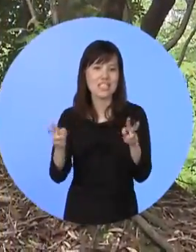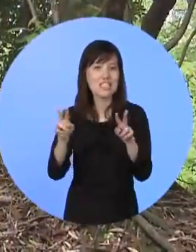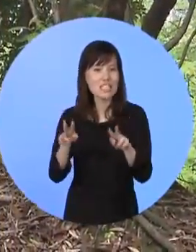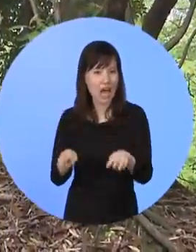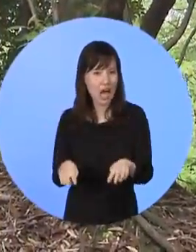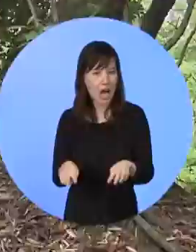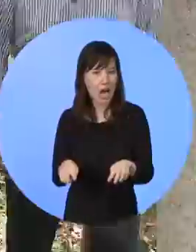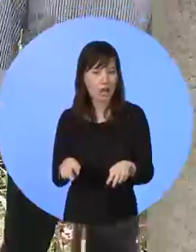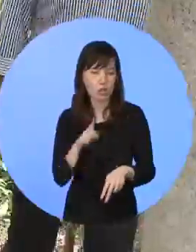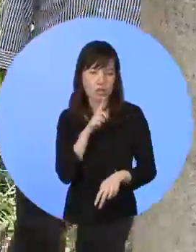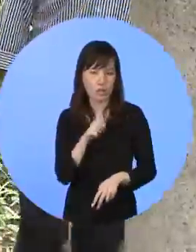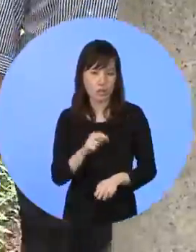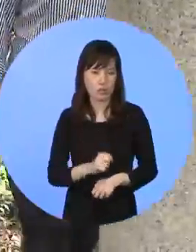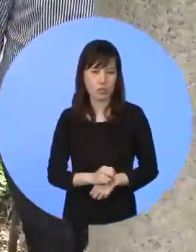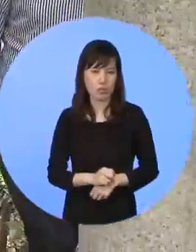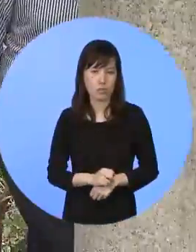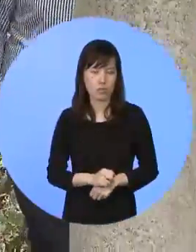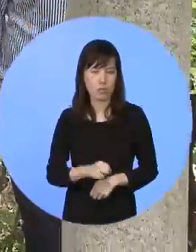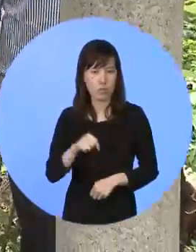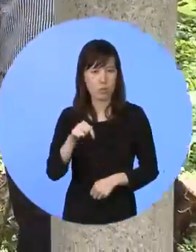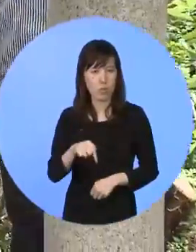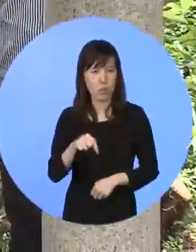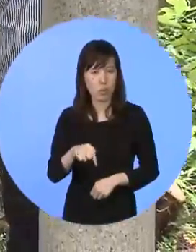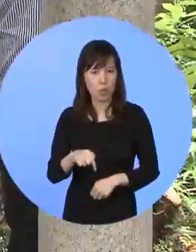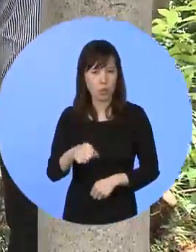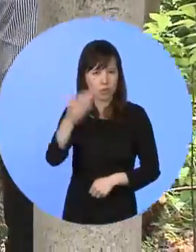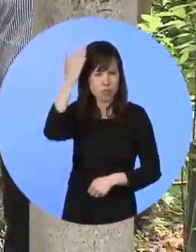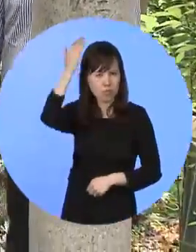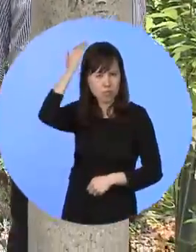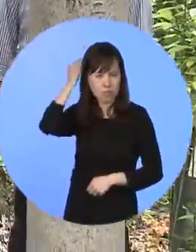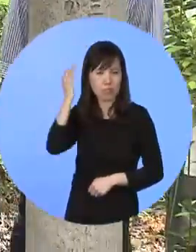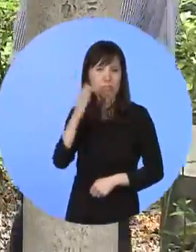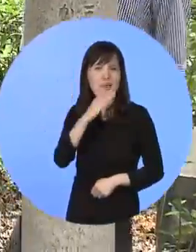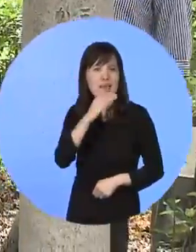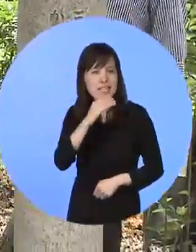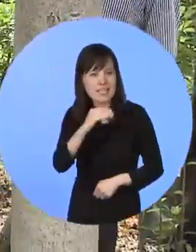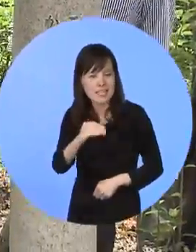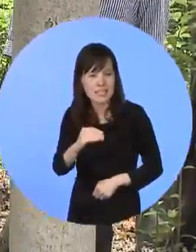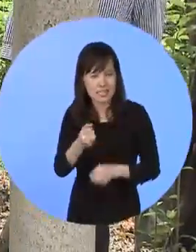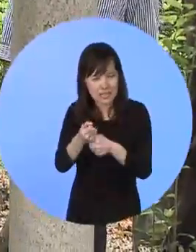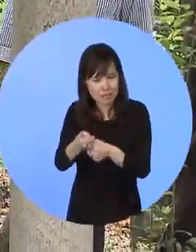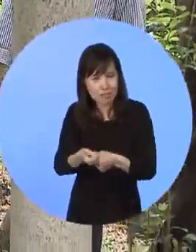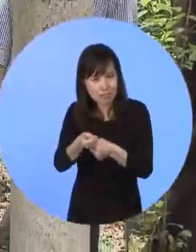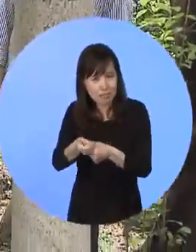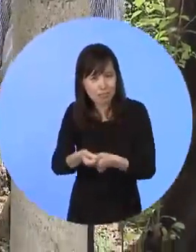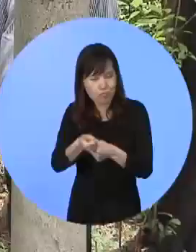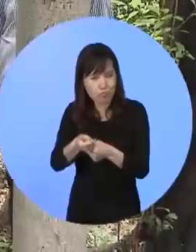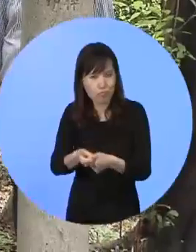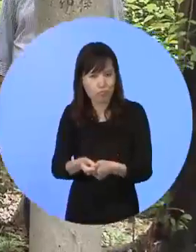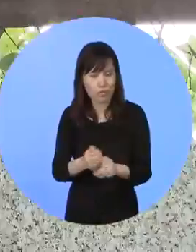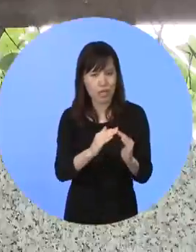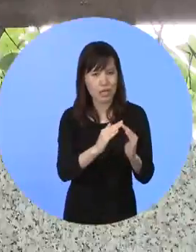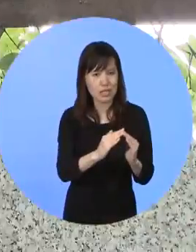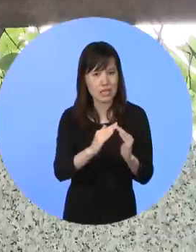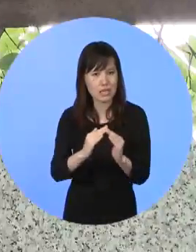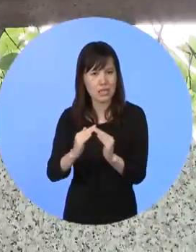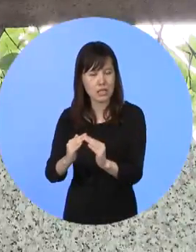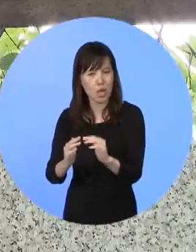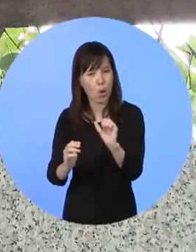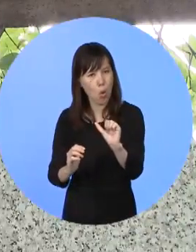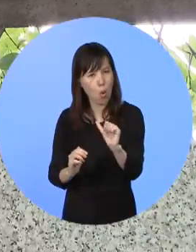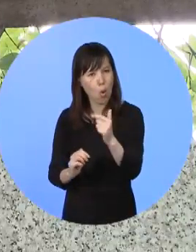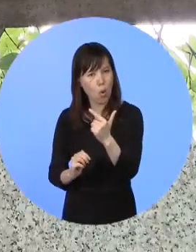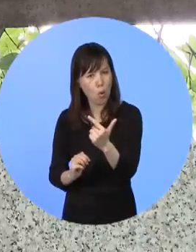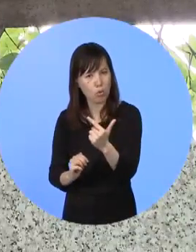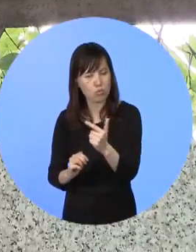けれども、はい、この辺りもともと明治の初め頃に開墾された場所でして、はい、5、6軒ぐ